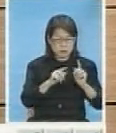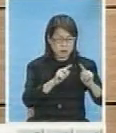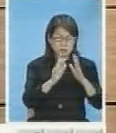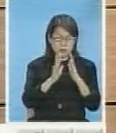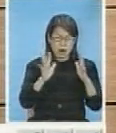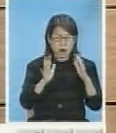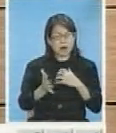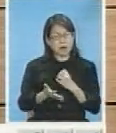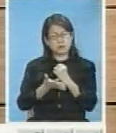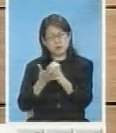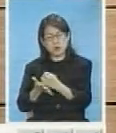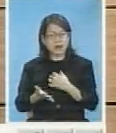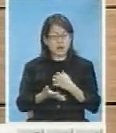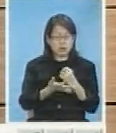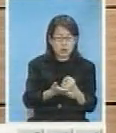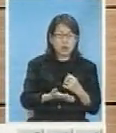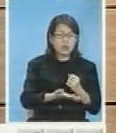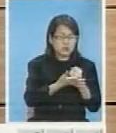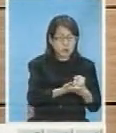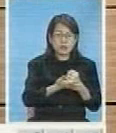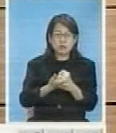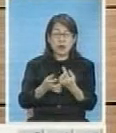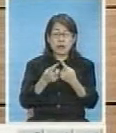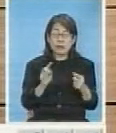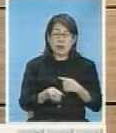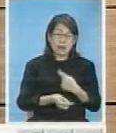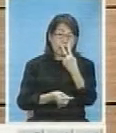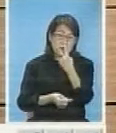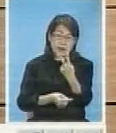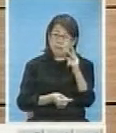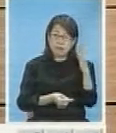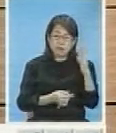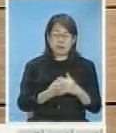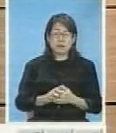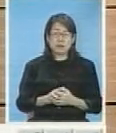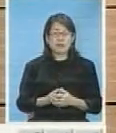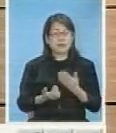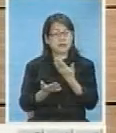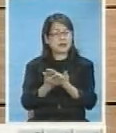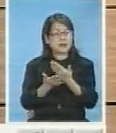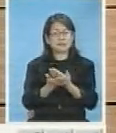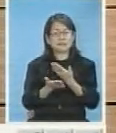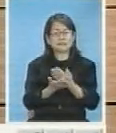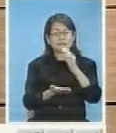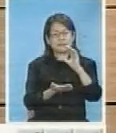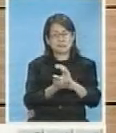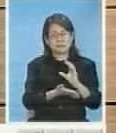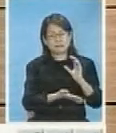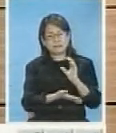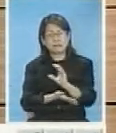ย่างนี้ครับแต่ผมไม่เห็นจับต้องได้เลยครับและงบประมาณต่างๆที่ลง